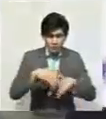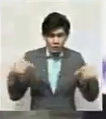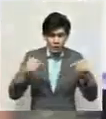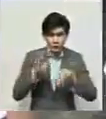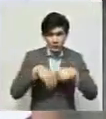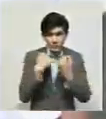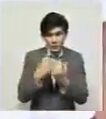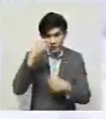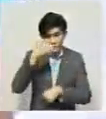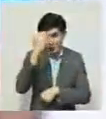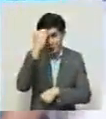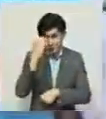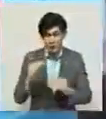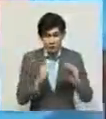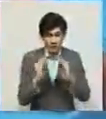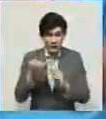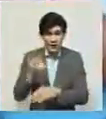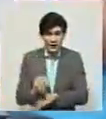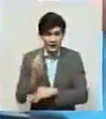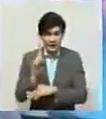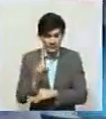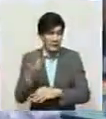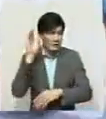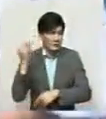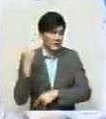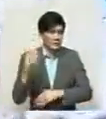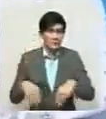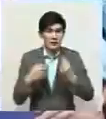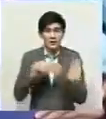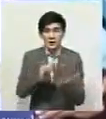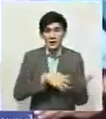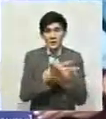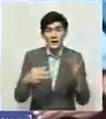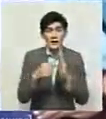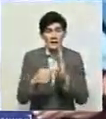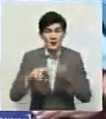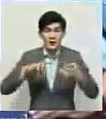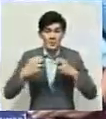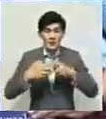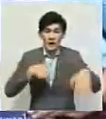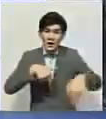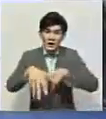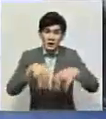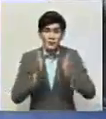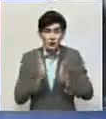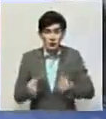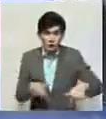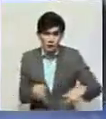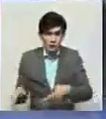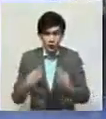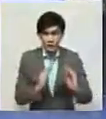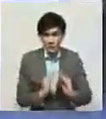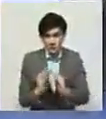มาคมไทยญี่ปุ่นจำนวน31หลังเพื่อสร้างความเชื่อมั่นต่อนโยบายแก้ปัญหาชุมชนริมคลอง